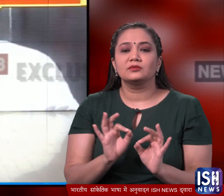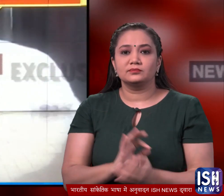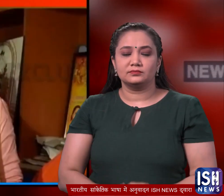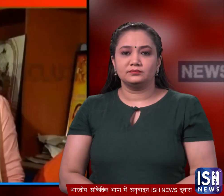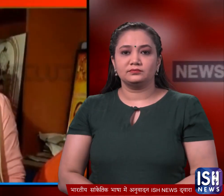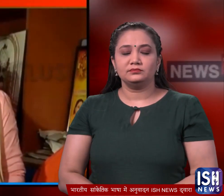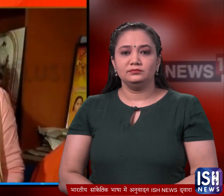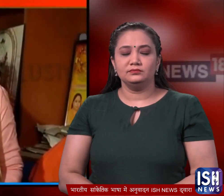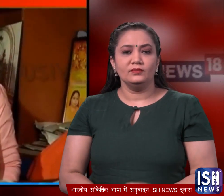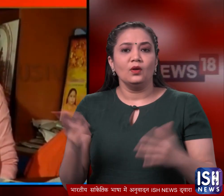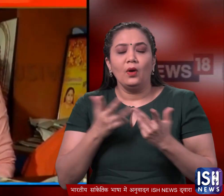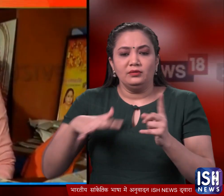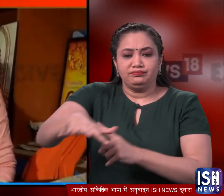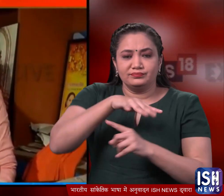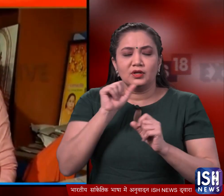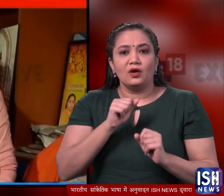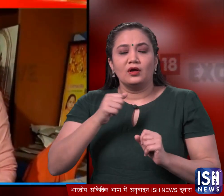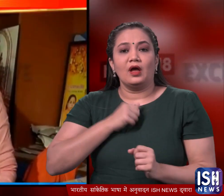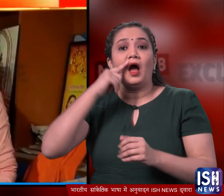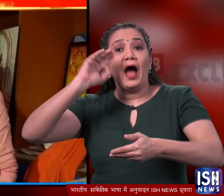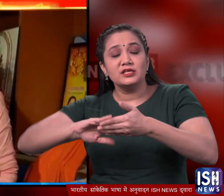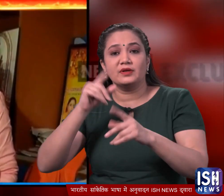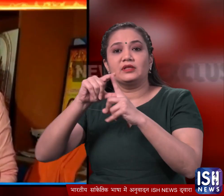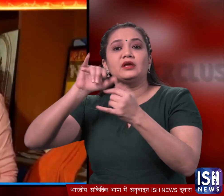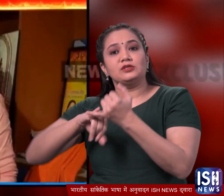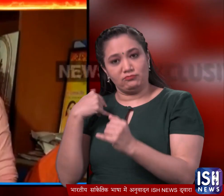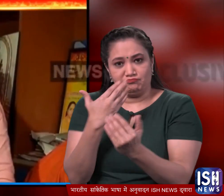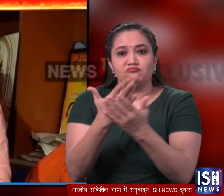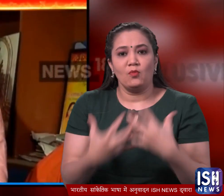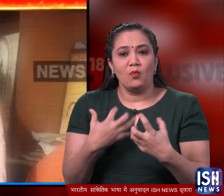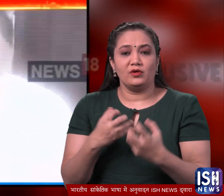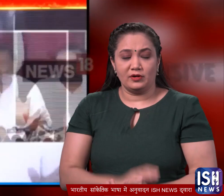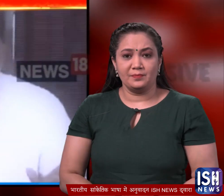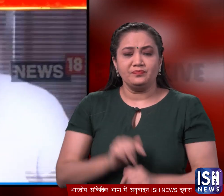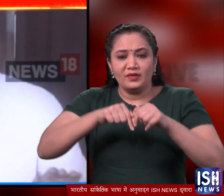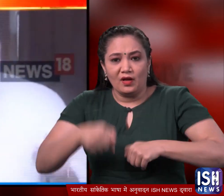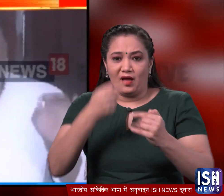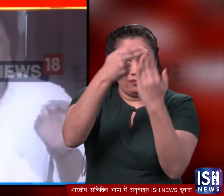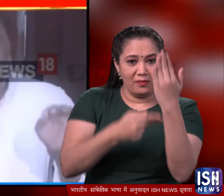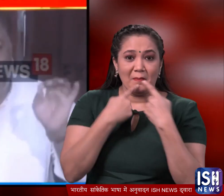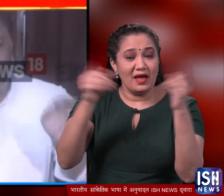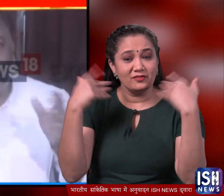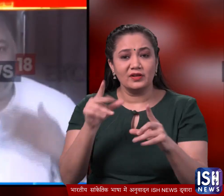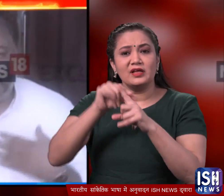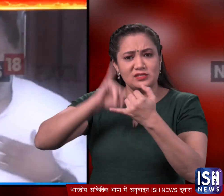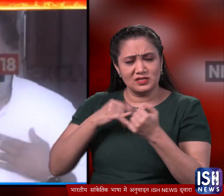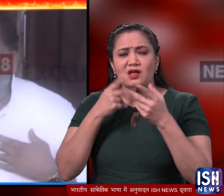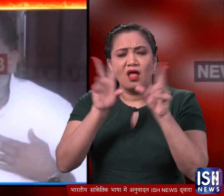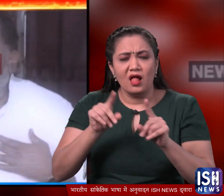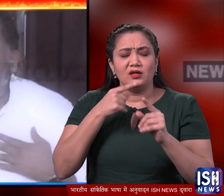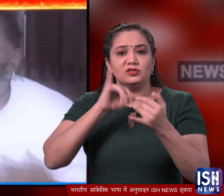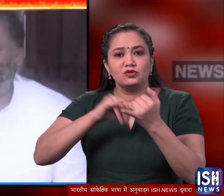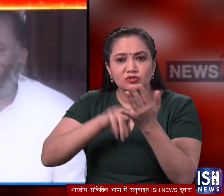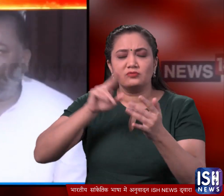बनाया, क्योंकि इस सीट पर उनके पति दयाशंकर सिंह भी दावेदारी ठोक रहे थे। चुनावों का ऐलान होने के बाद से ही दयाशंकर